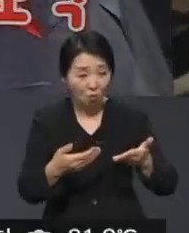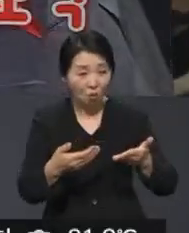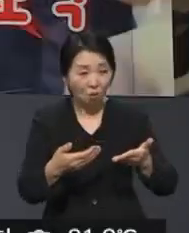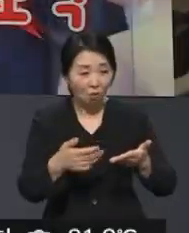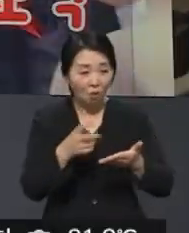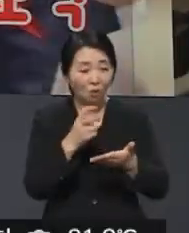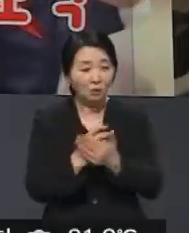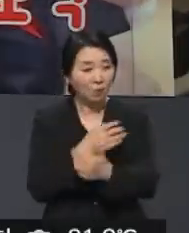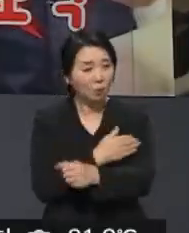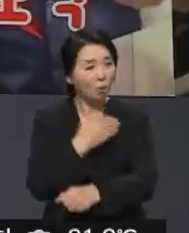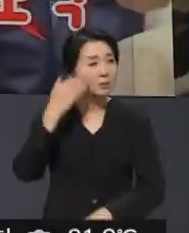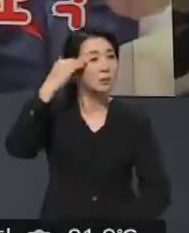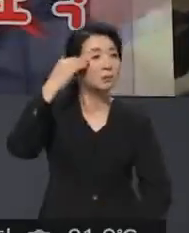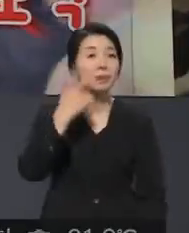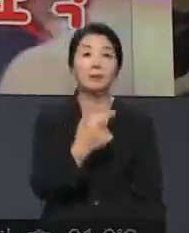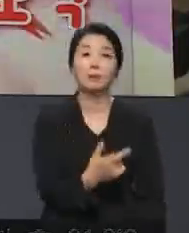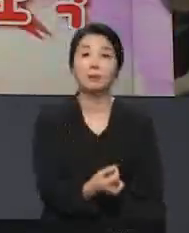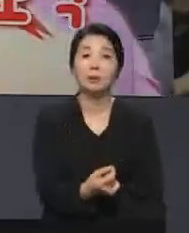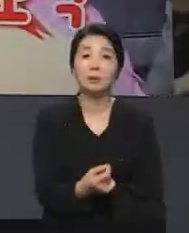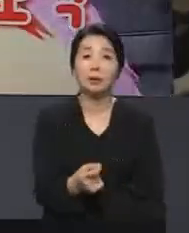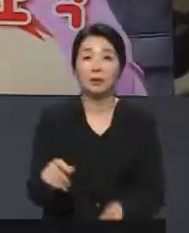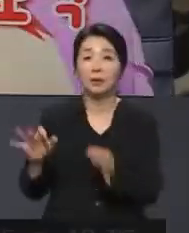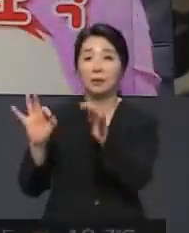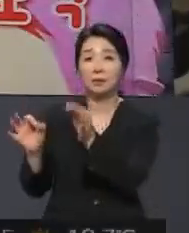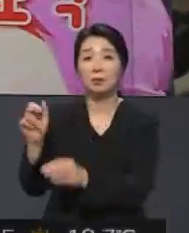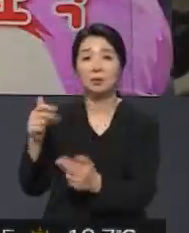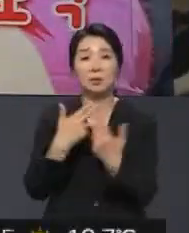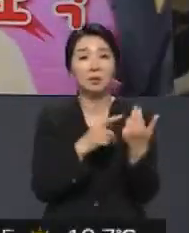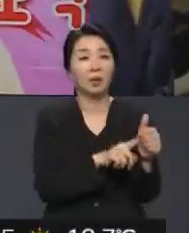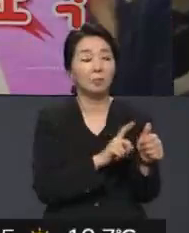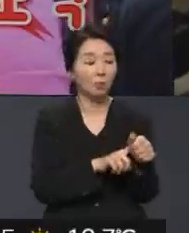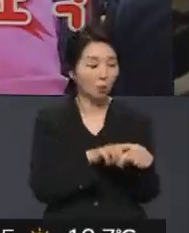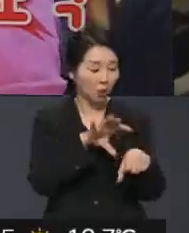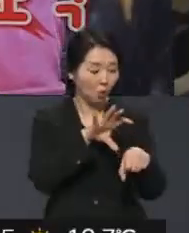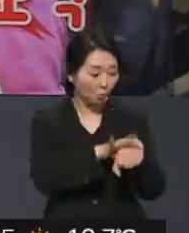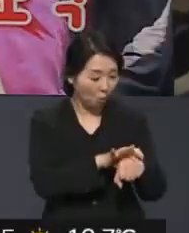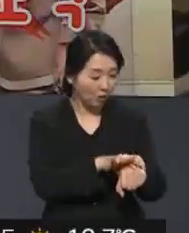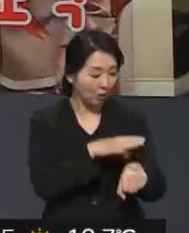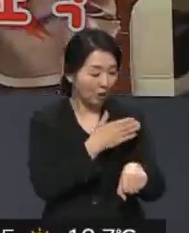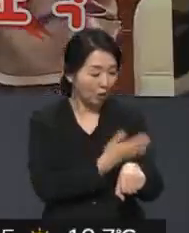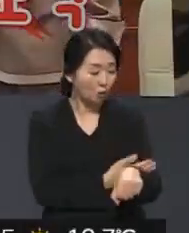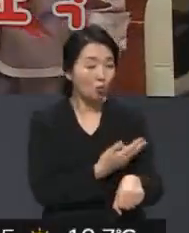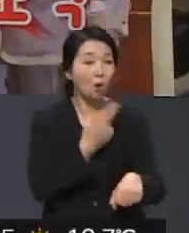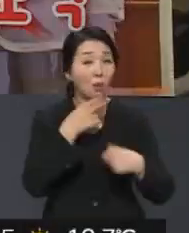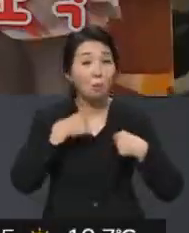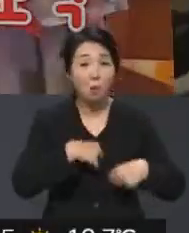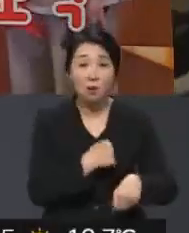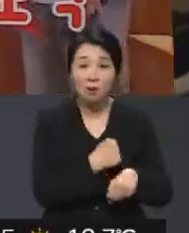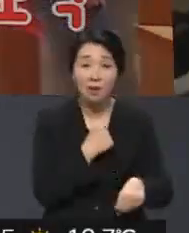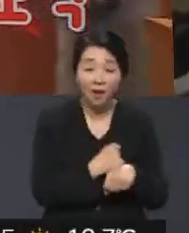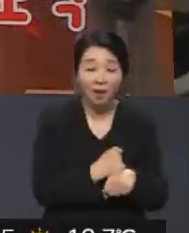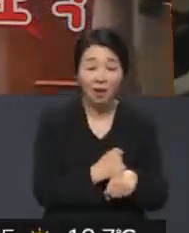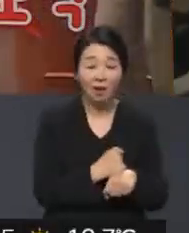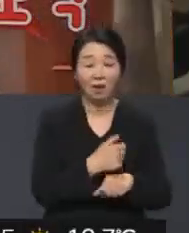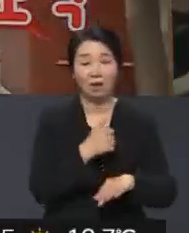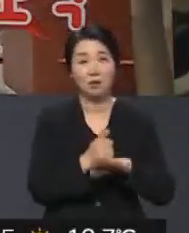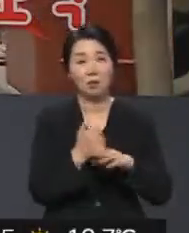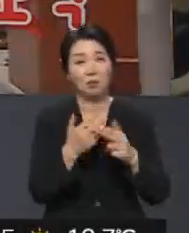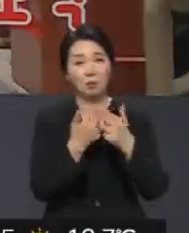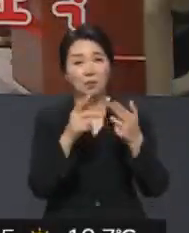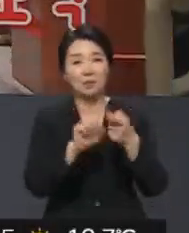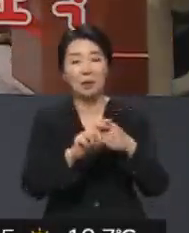비판이 나왔는데요. 김기현 대표는 이 대표의 이 불체포 특권 포기 선언 비명계의 반발을